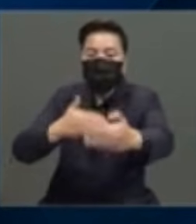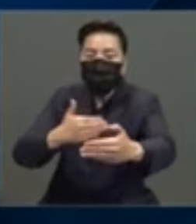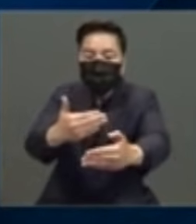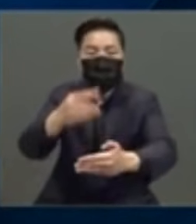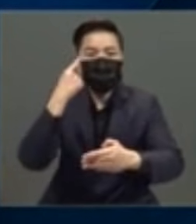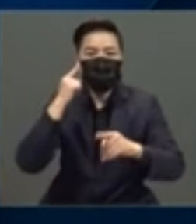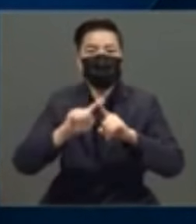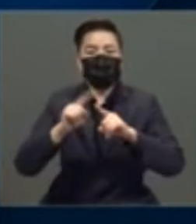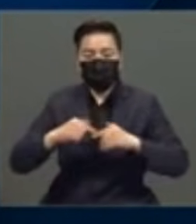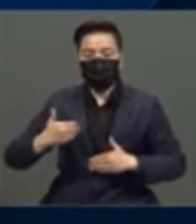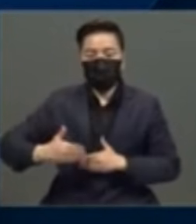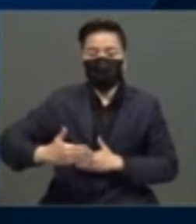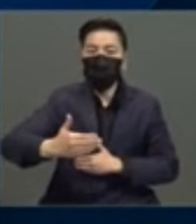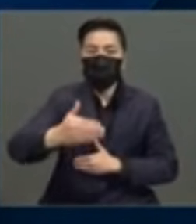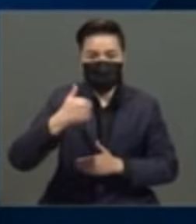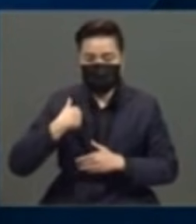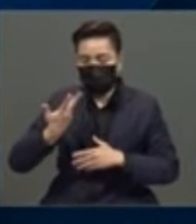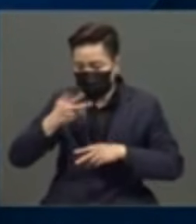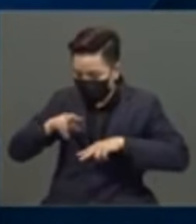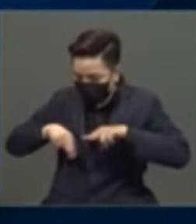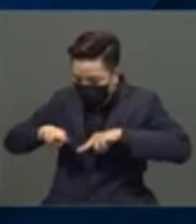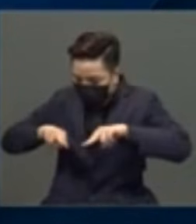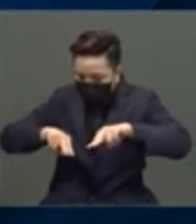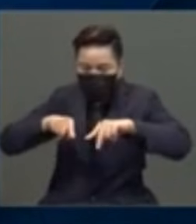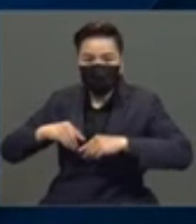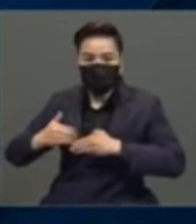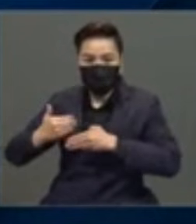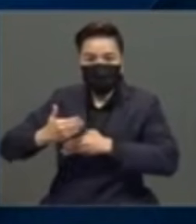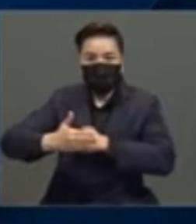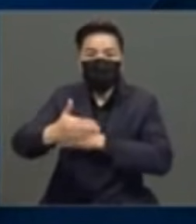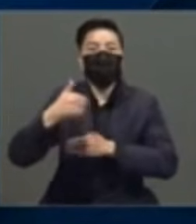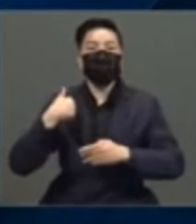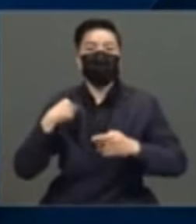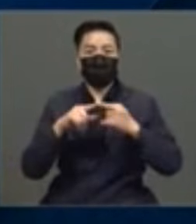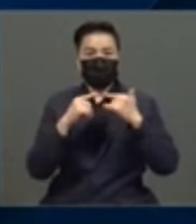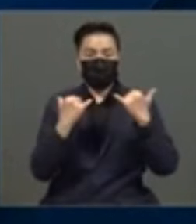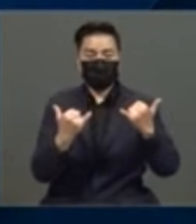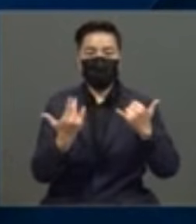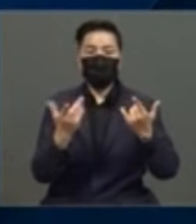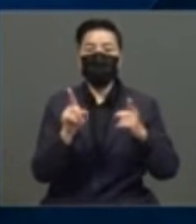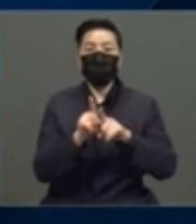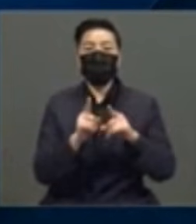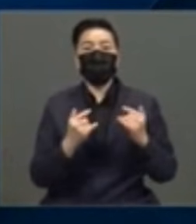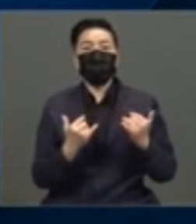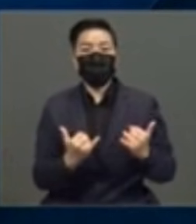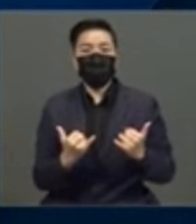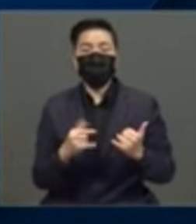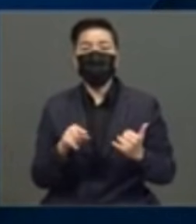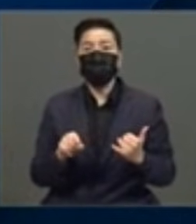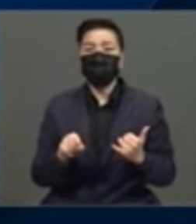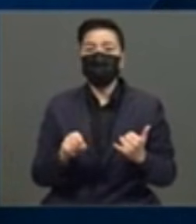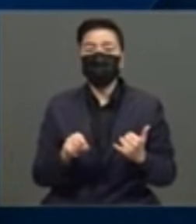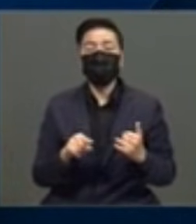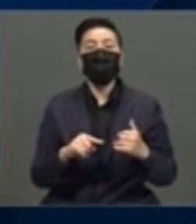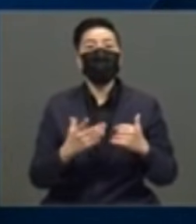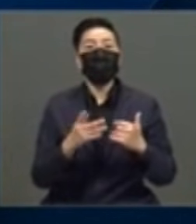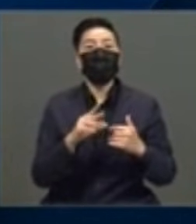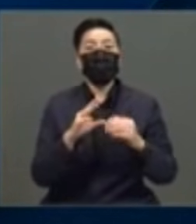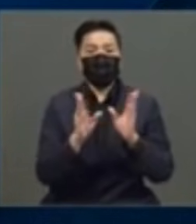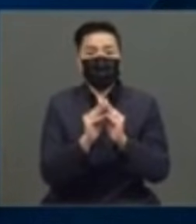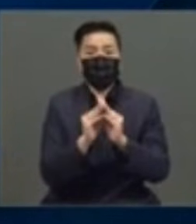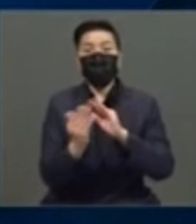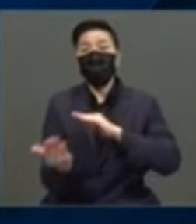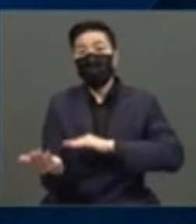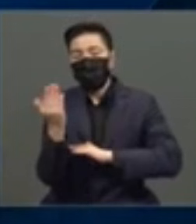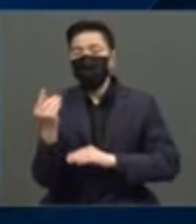เป็นด่านเข้มแข็งด่านตรวจเข้มแข็งเพิ่มเติมขึ้นด้วยซึ่งณตรงนี้ทางที่ประชุมนะครับ